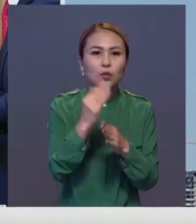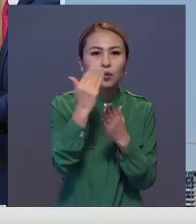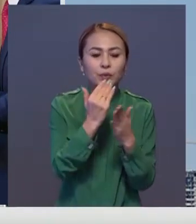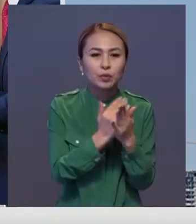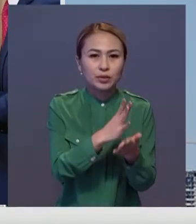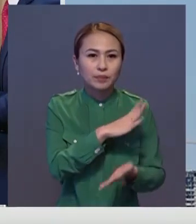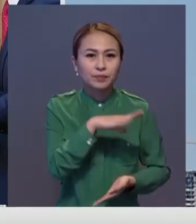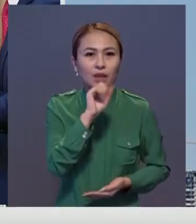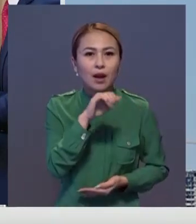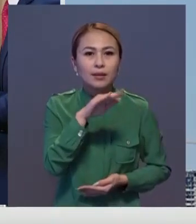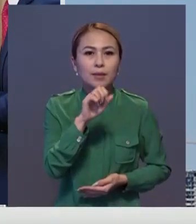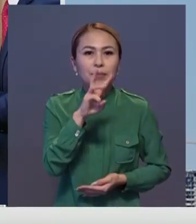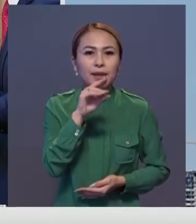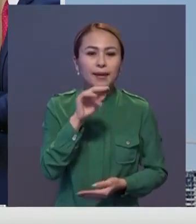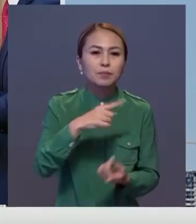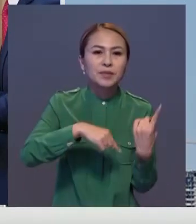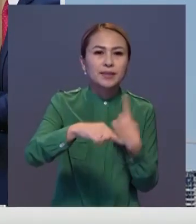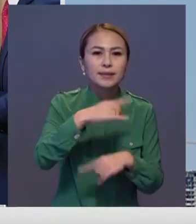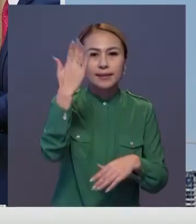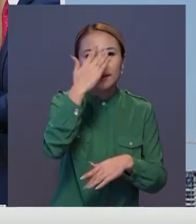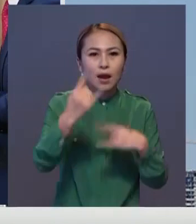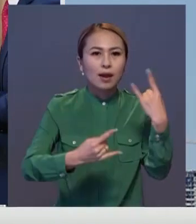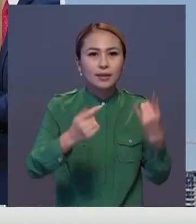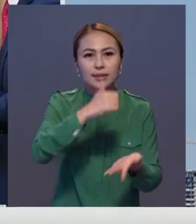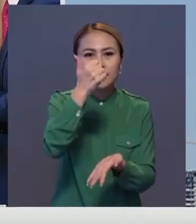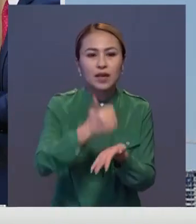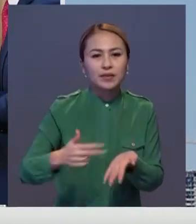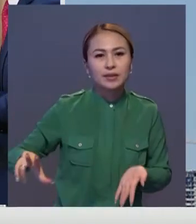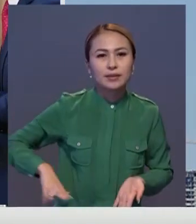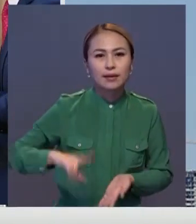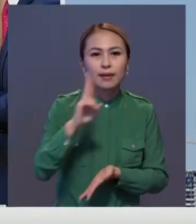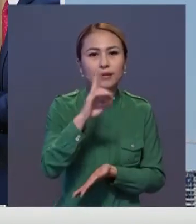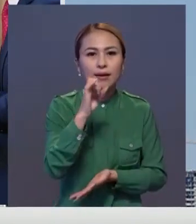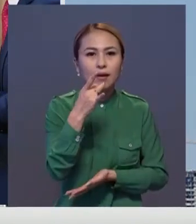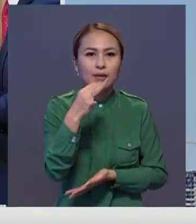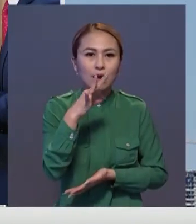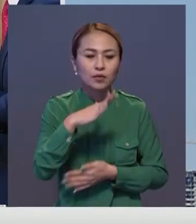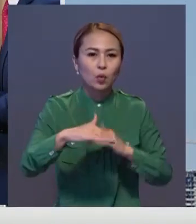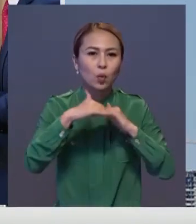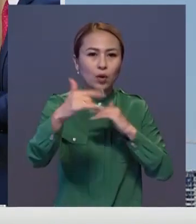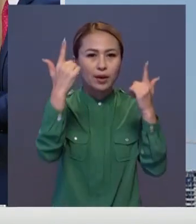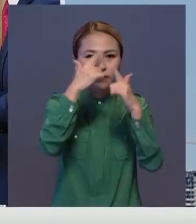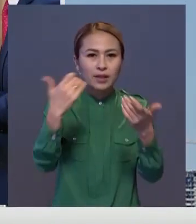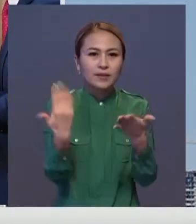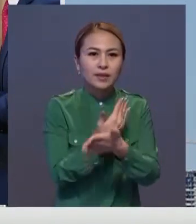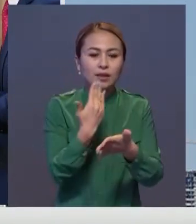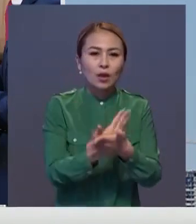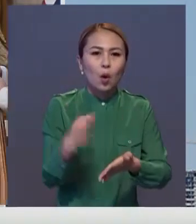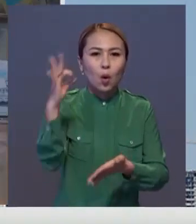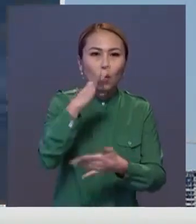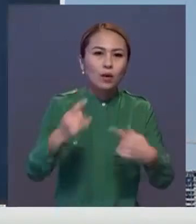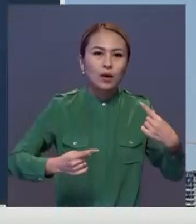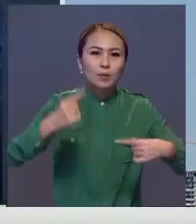бағытталған ойымен бөлісті. Атамекен бизнес телеарнасының бас директоры Қанат Сахарияновпен отандық бұқаралық ақпарат құралдары